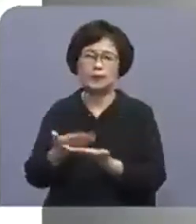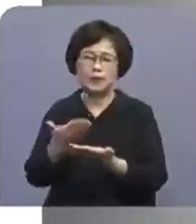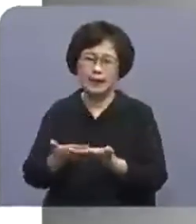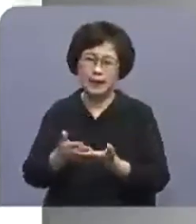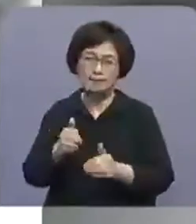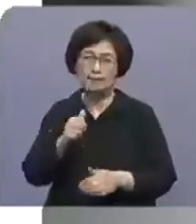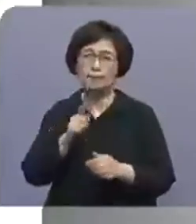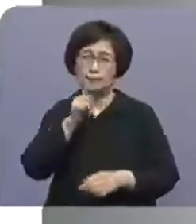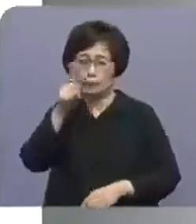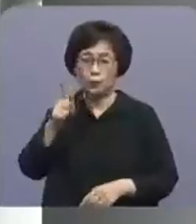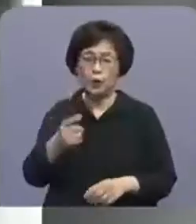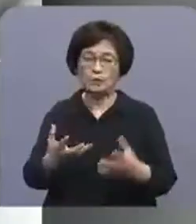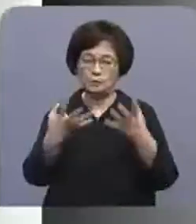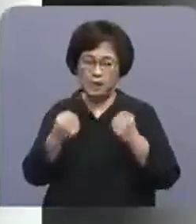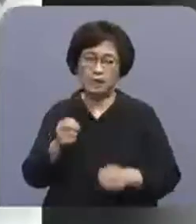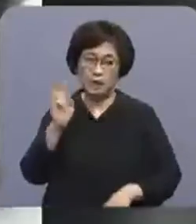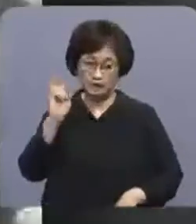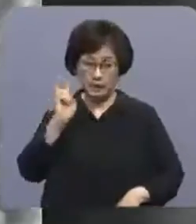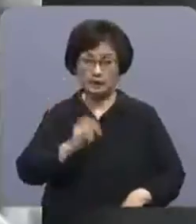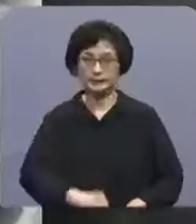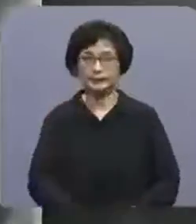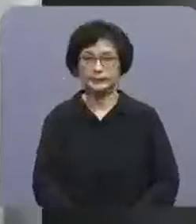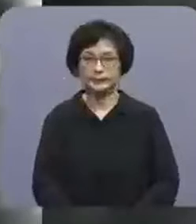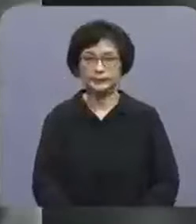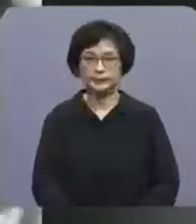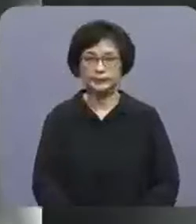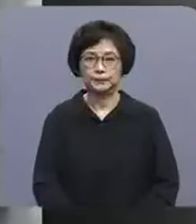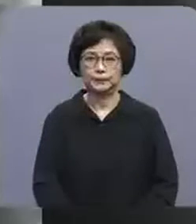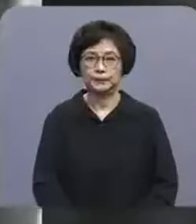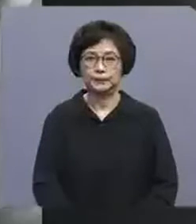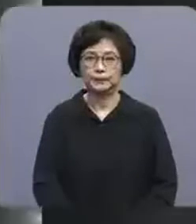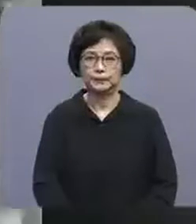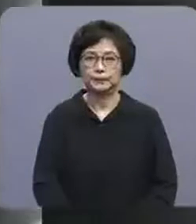보입니다 KBS 뉴스 창성길입니다